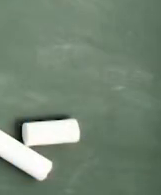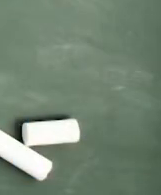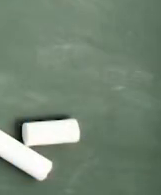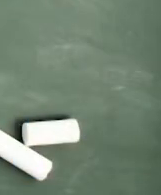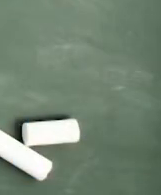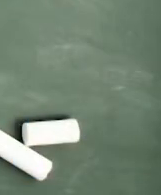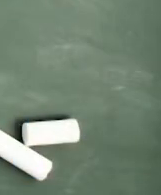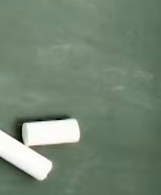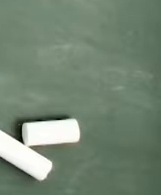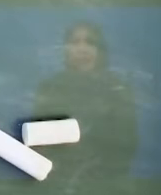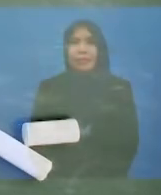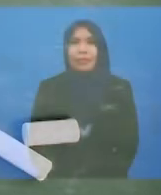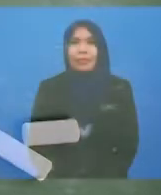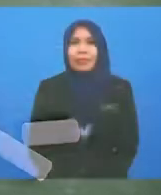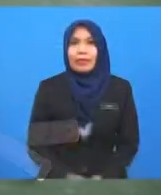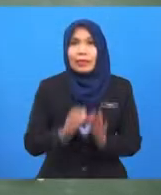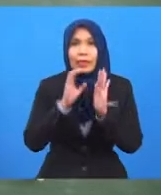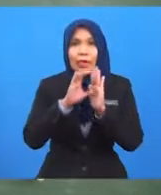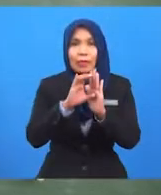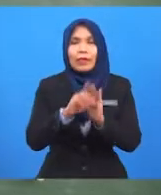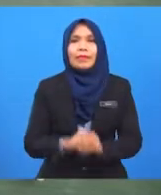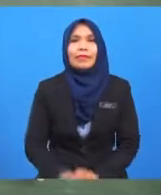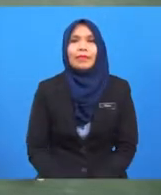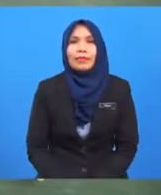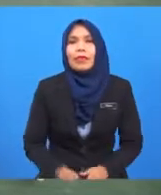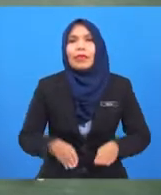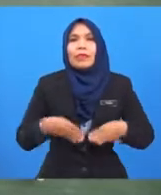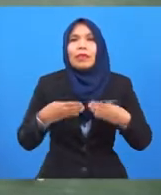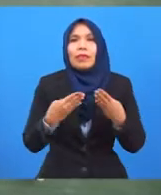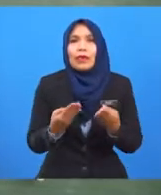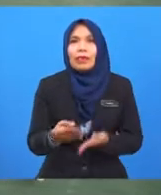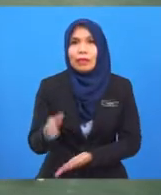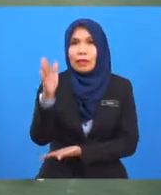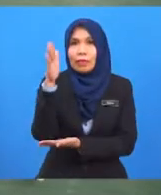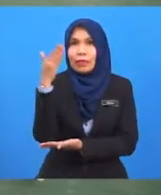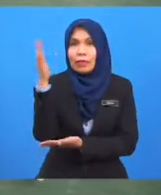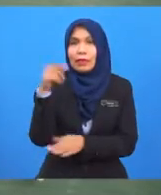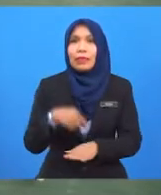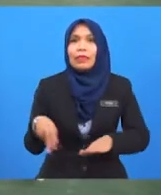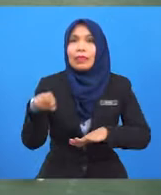Perhatikan bagaimana bendera dinaikkan semasa perhimpunan sekolah.